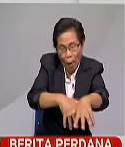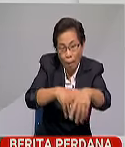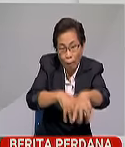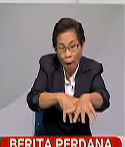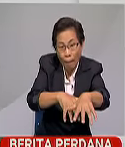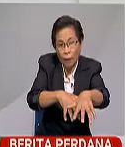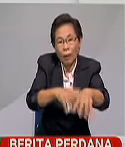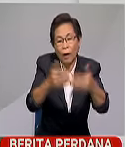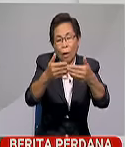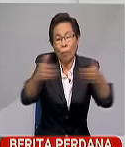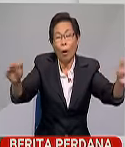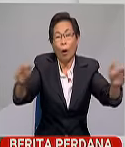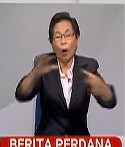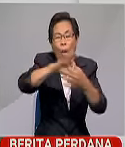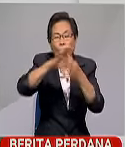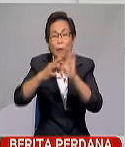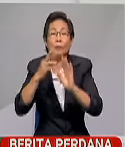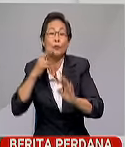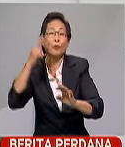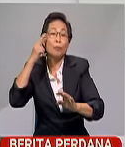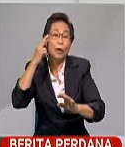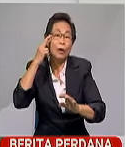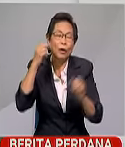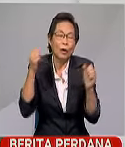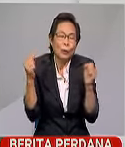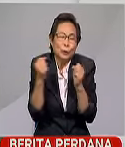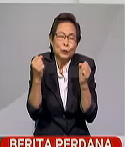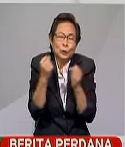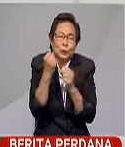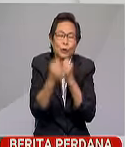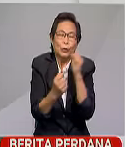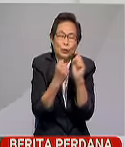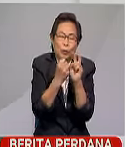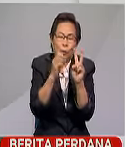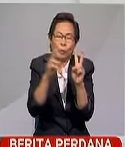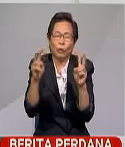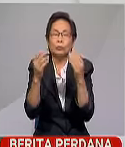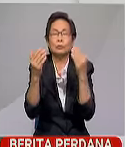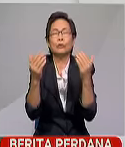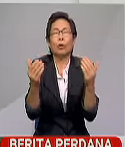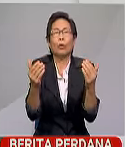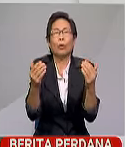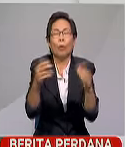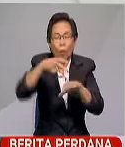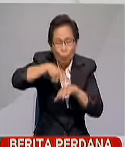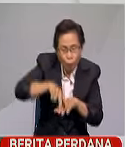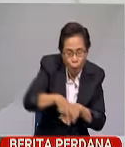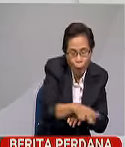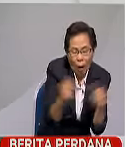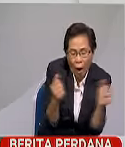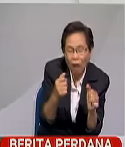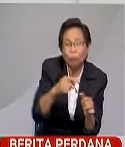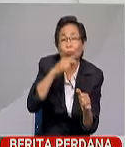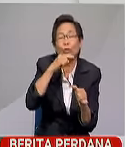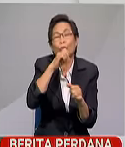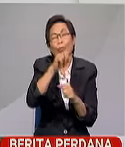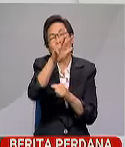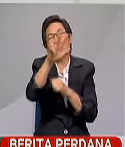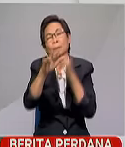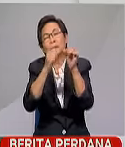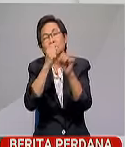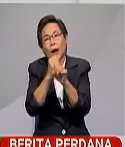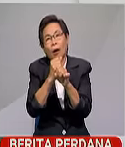Sukan Olimpik Remaja Musim Sejuk Lausanne 2020. Mereka berdoa agar peluncur ais Rusia berusia 35 tahun